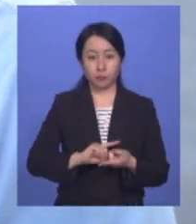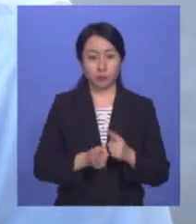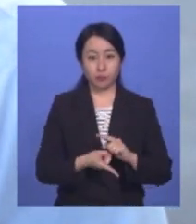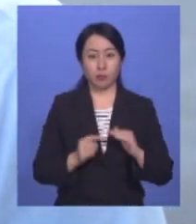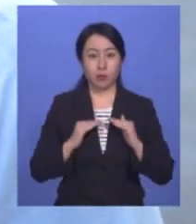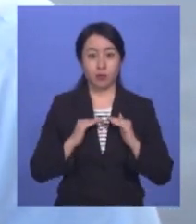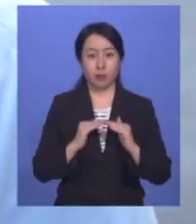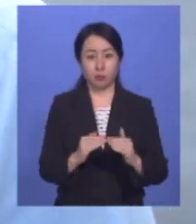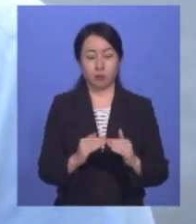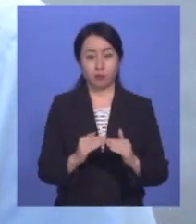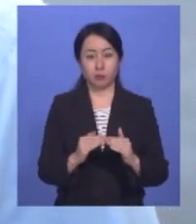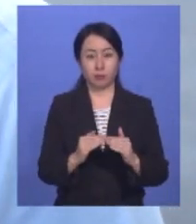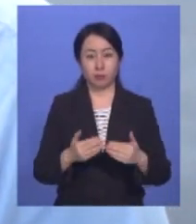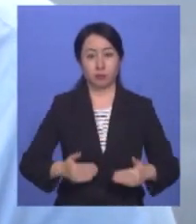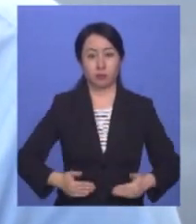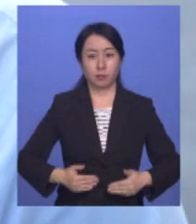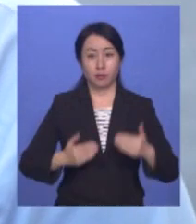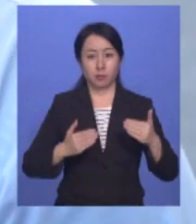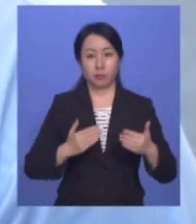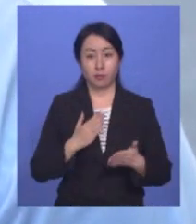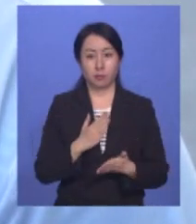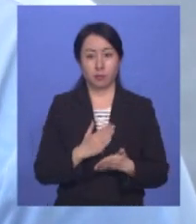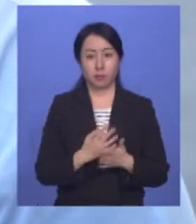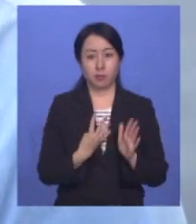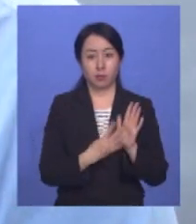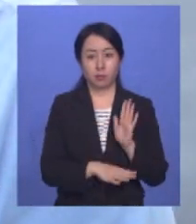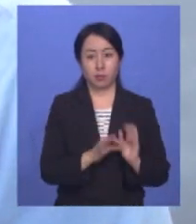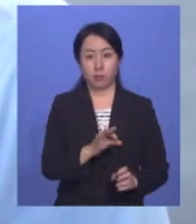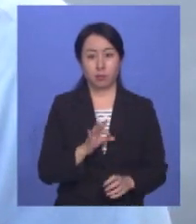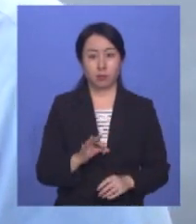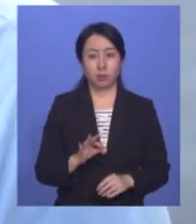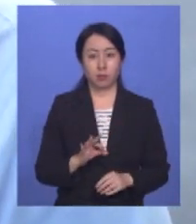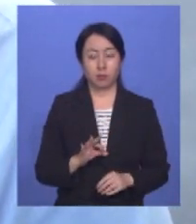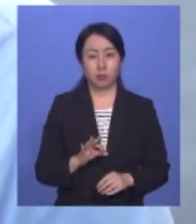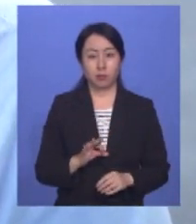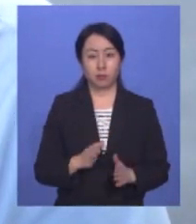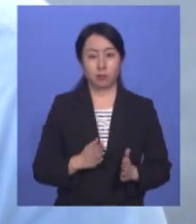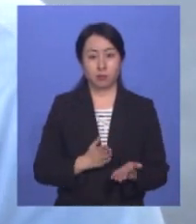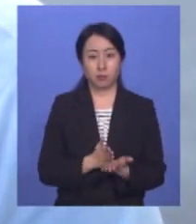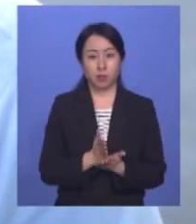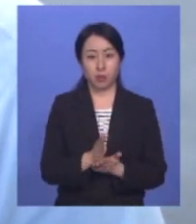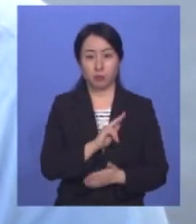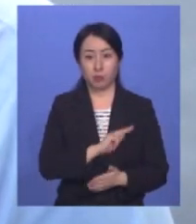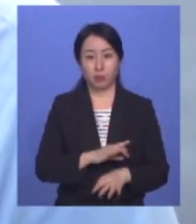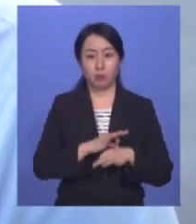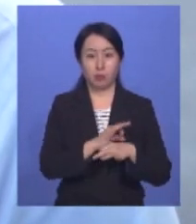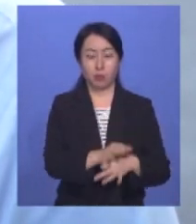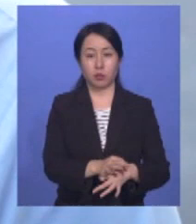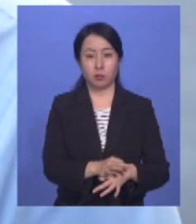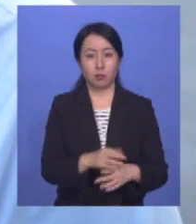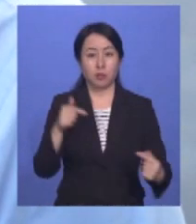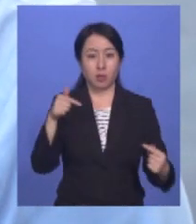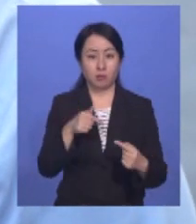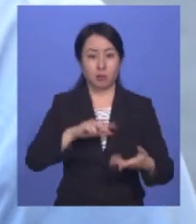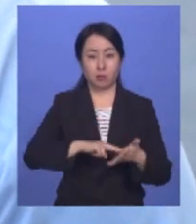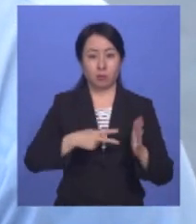кровли. Стропильная система уже выставлена на 90%, можно сказать. И входная группа работы проводится. Ну, согласно